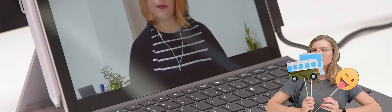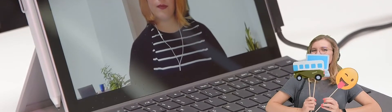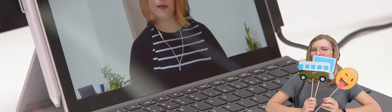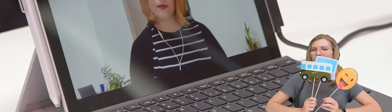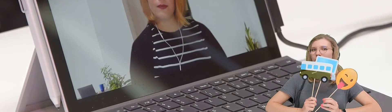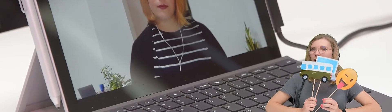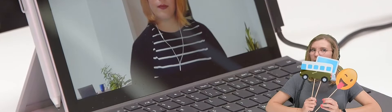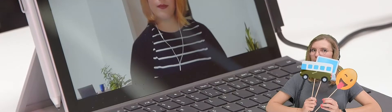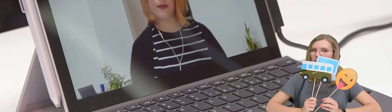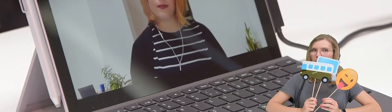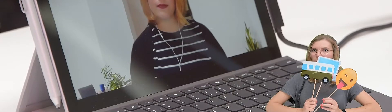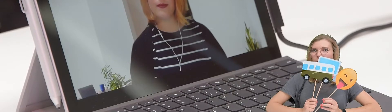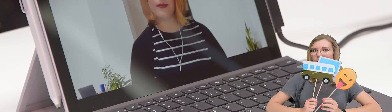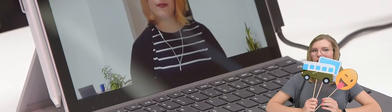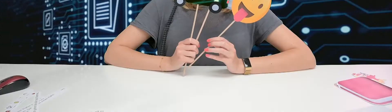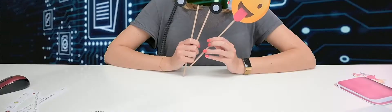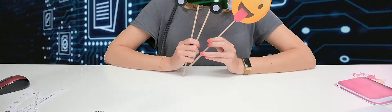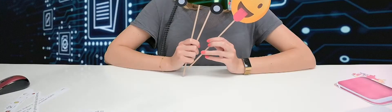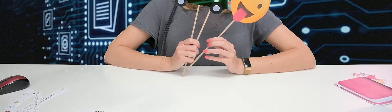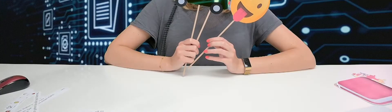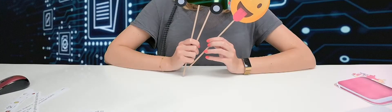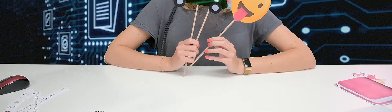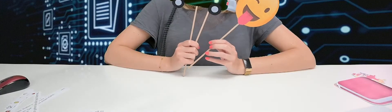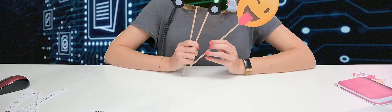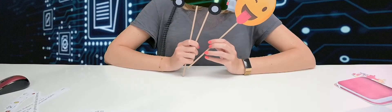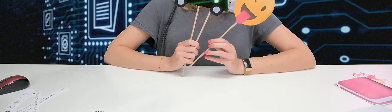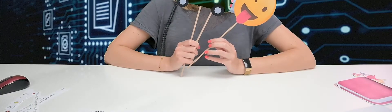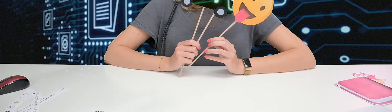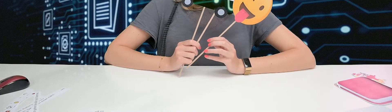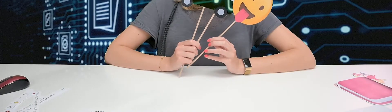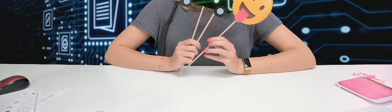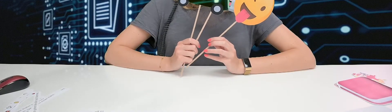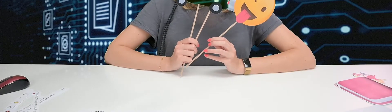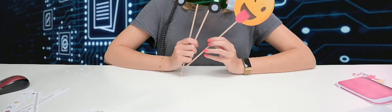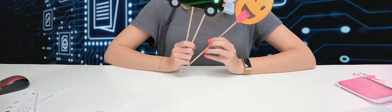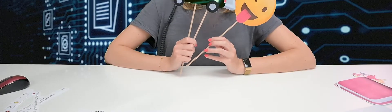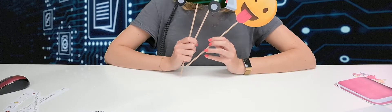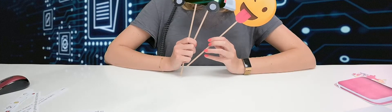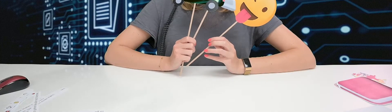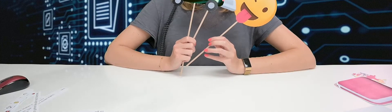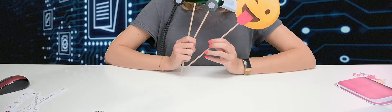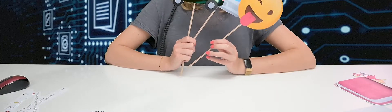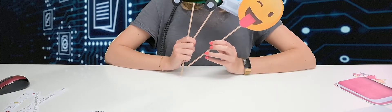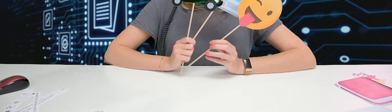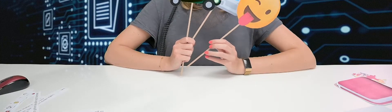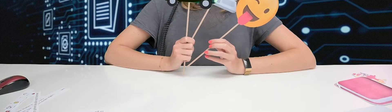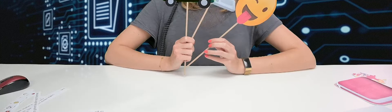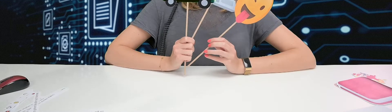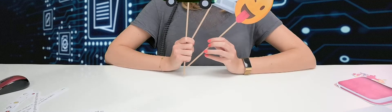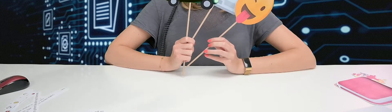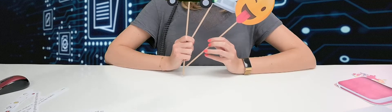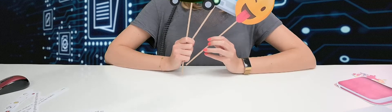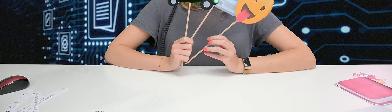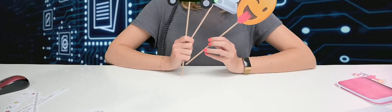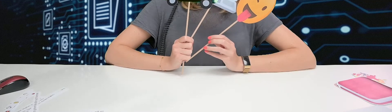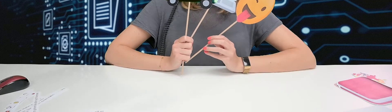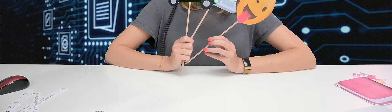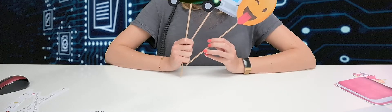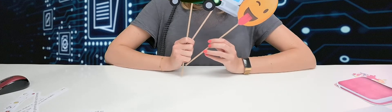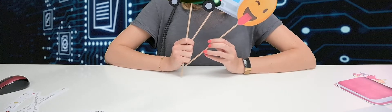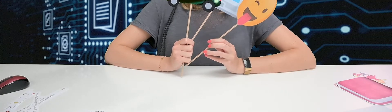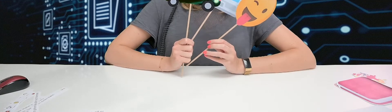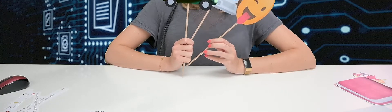im ersten Moment ein bisschen befremdlich und man denkt sich erst so, was bringt mir das? Aber Inga, deine Beispiele haben wunderbar gezeigt, dass es sehr